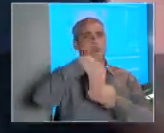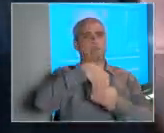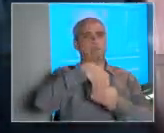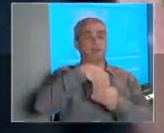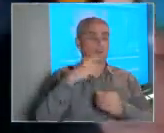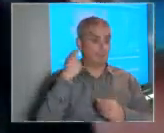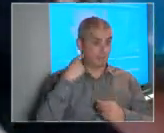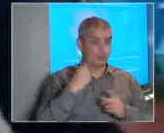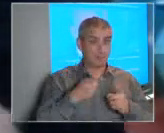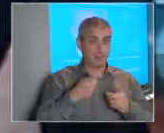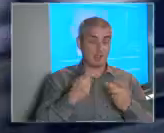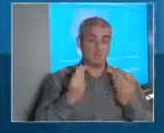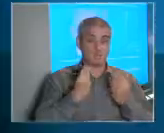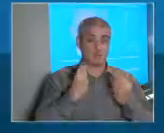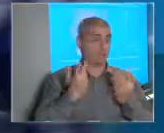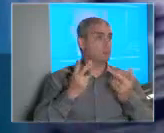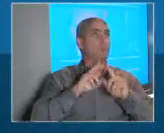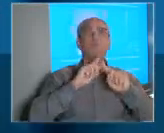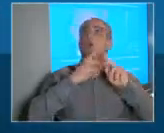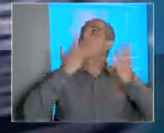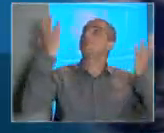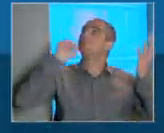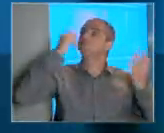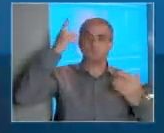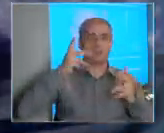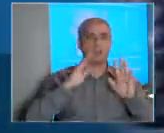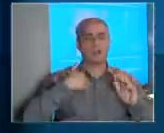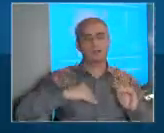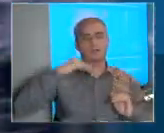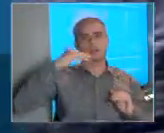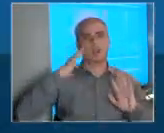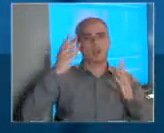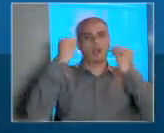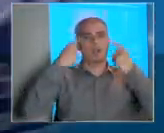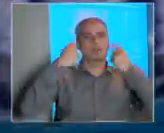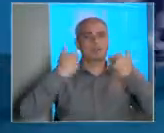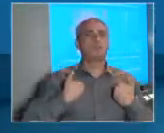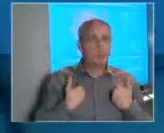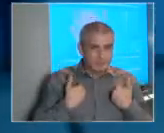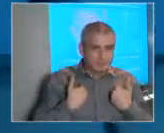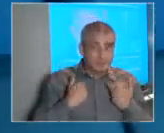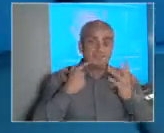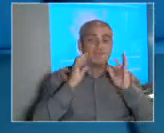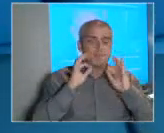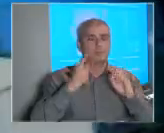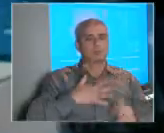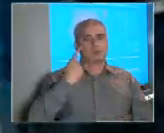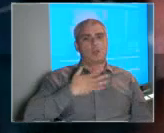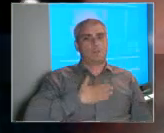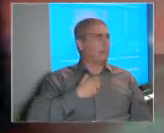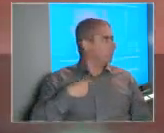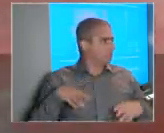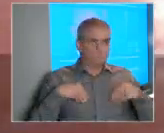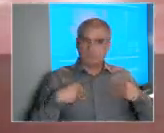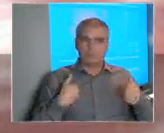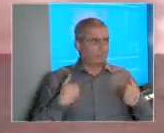זה נשמע לך משהו מעולמות אחרים, כך גדלתי, כך התחנכתי, ובאמת זה יום חג. אני מסכים